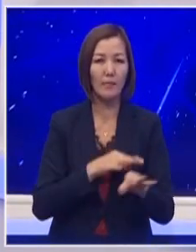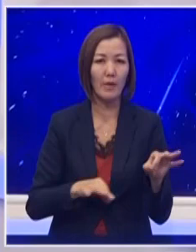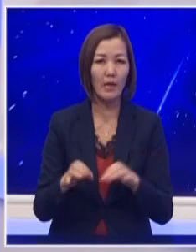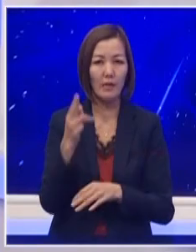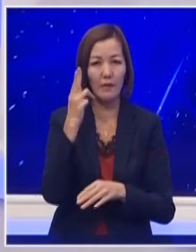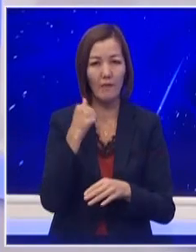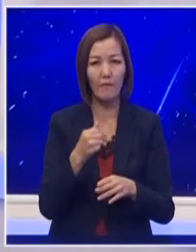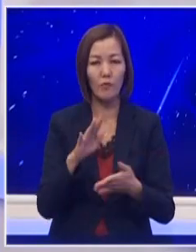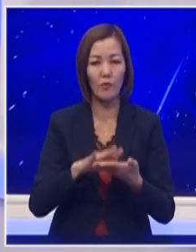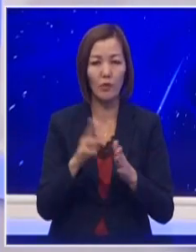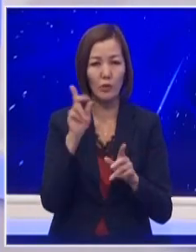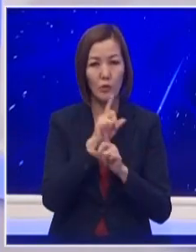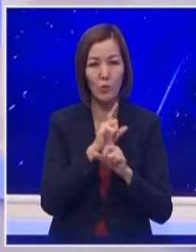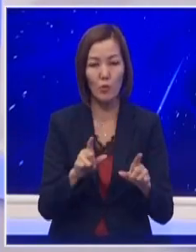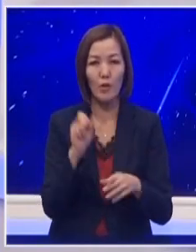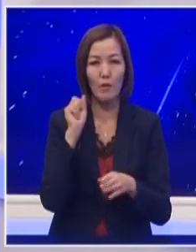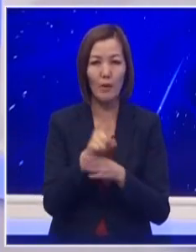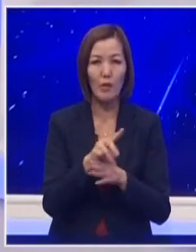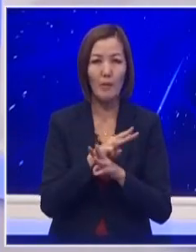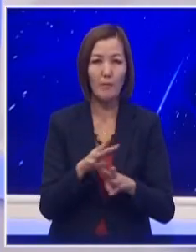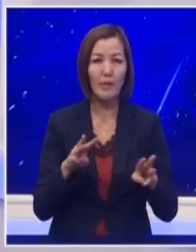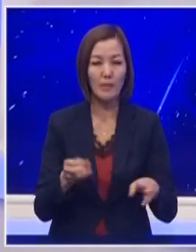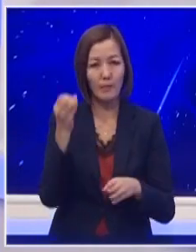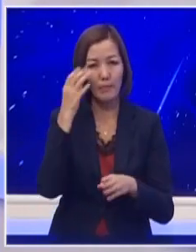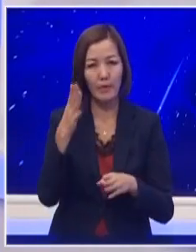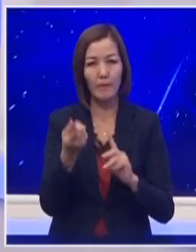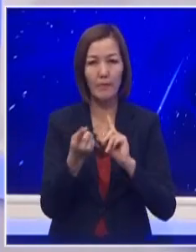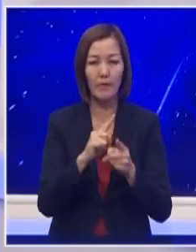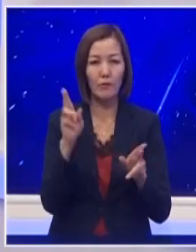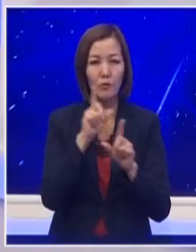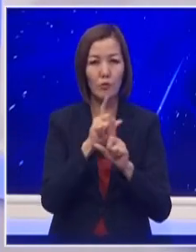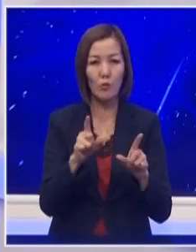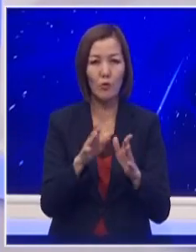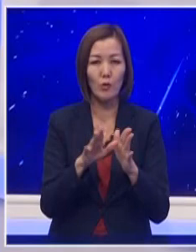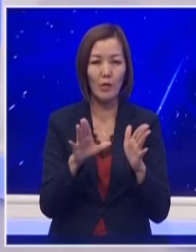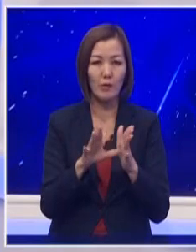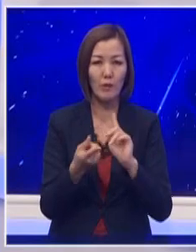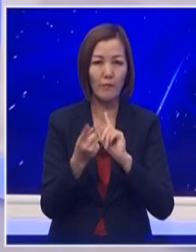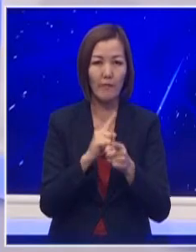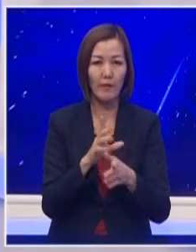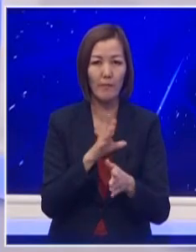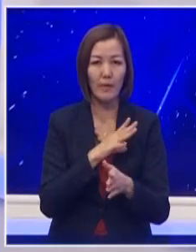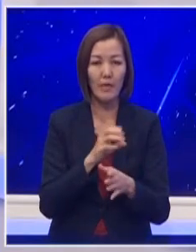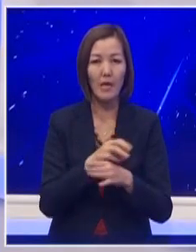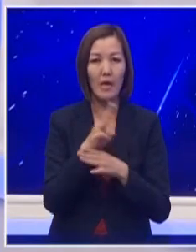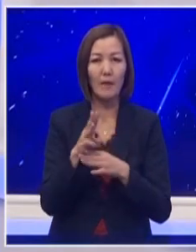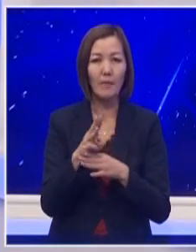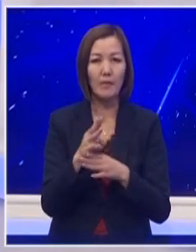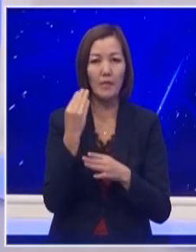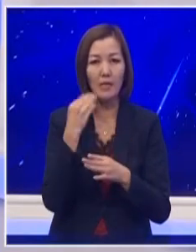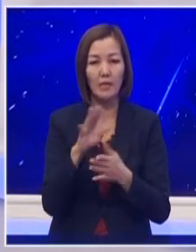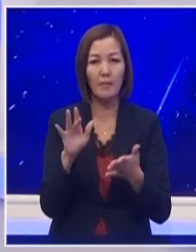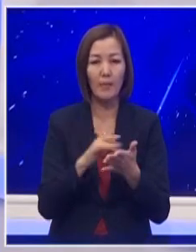премьер-министр Алихан Исмаилов поручил министерству Просвещения перевести школьные учебники в электронный формат а также Обеспечить